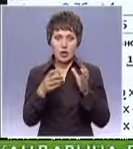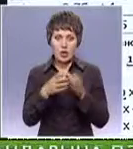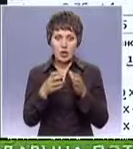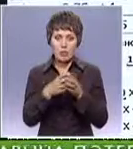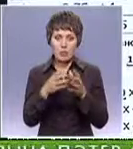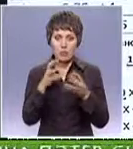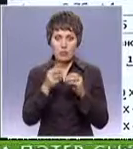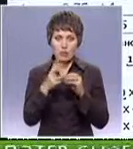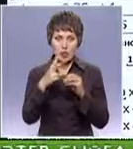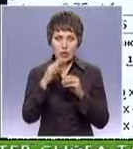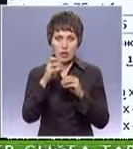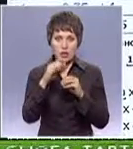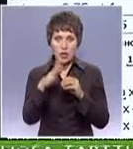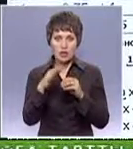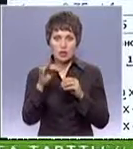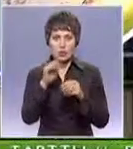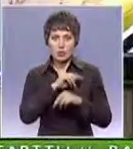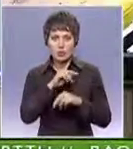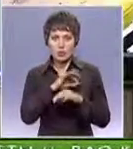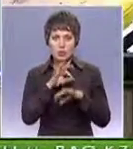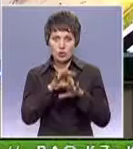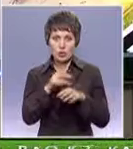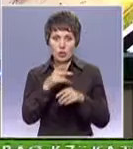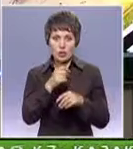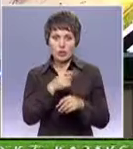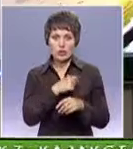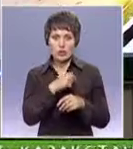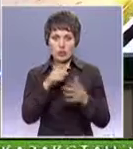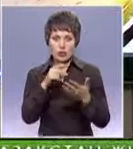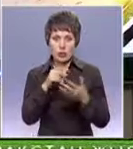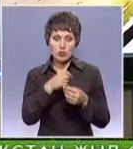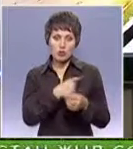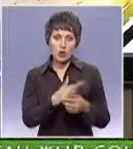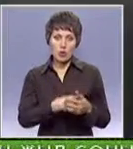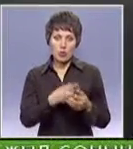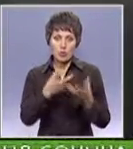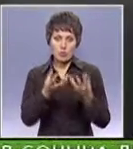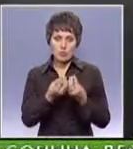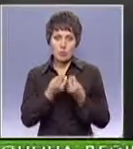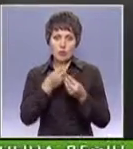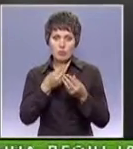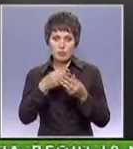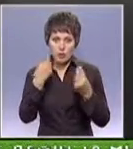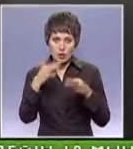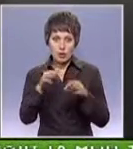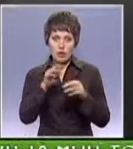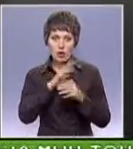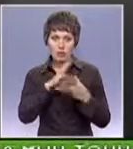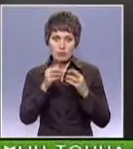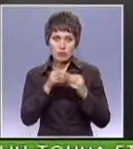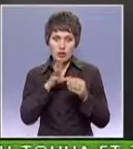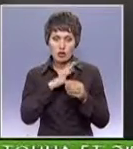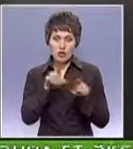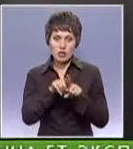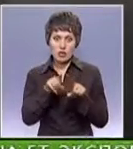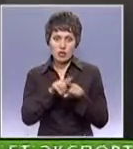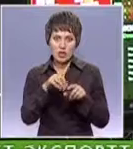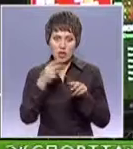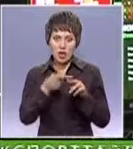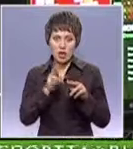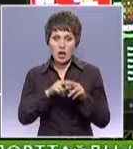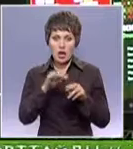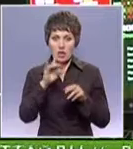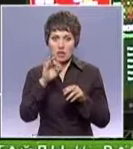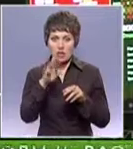кеңсе мен 12 тотализаторға жұмыс жасауға лицензия беріліпті. Ал заңсыз қаржы байлайтын қосындар саны 2500-ден асқан. Сондай ақ